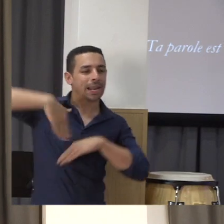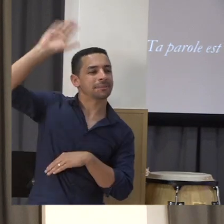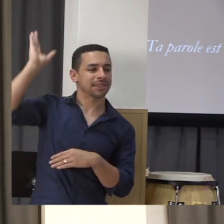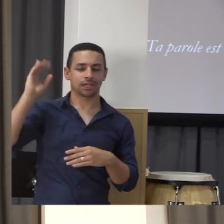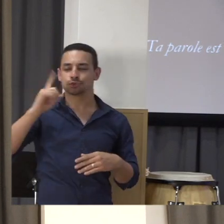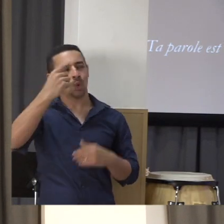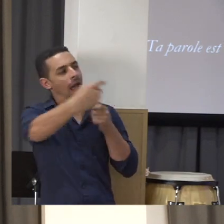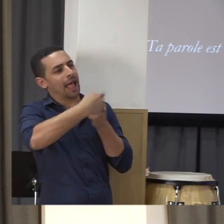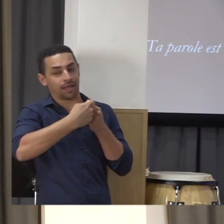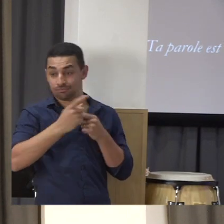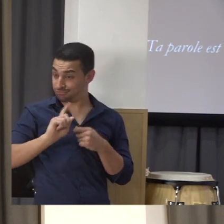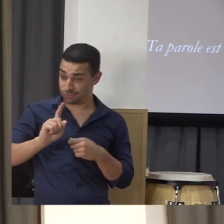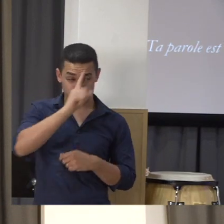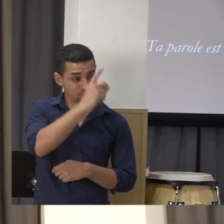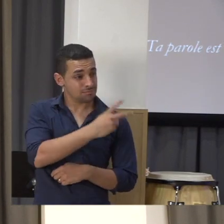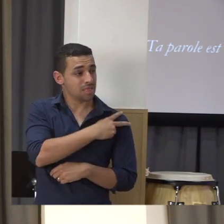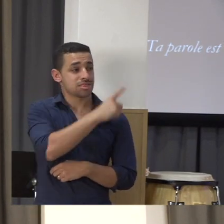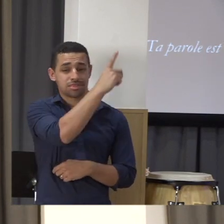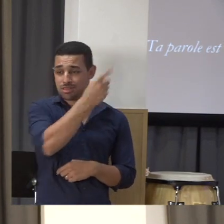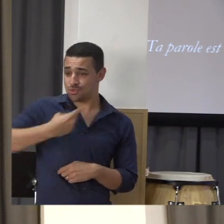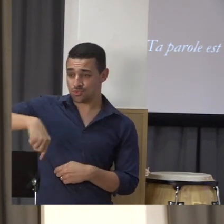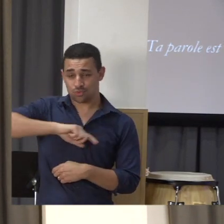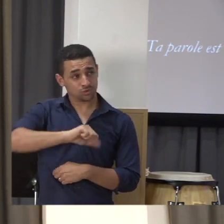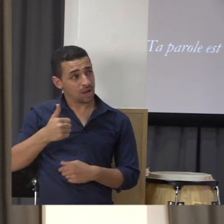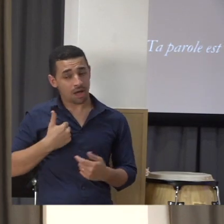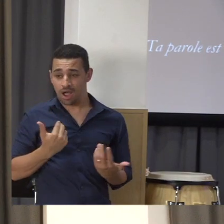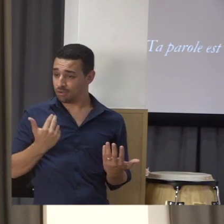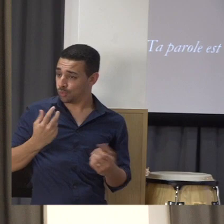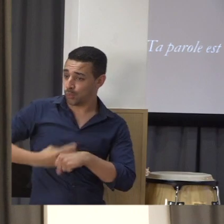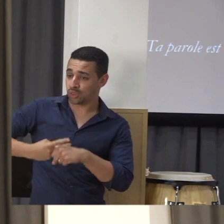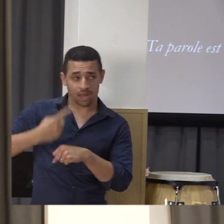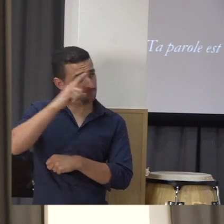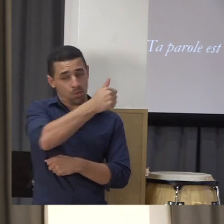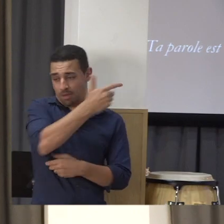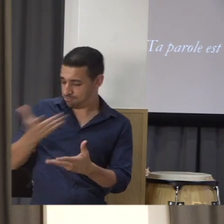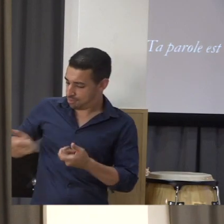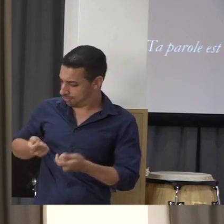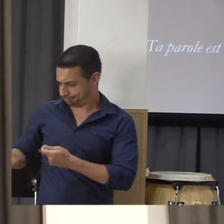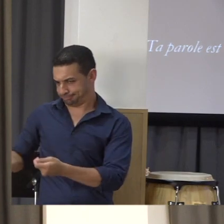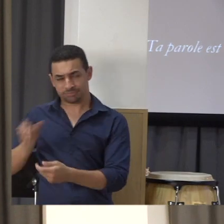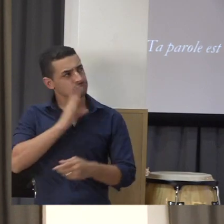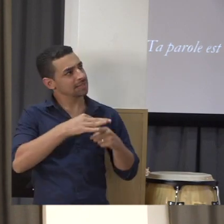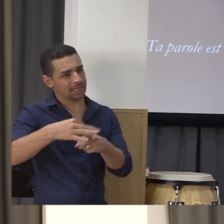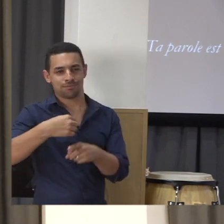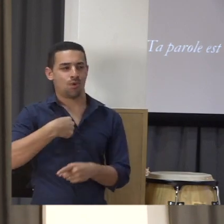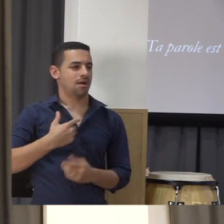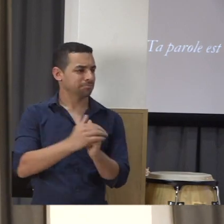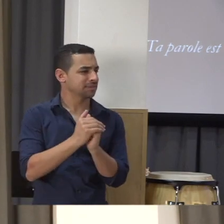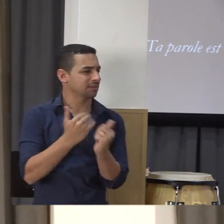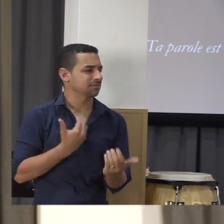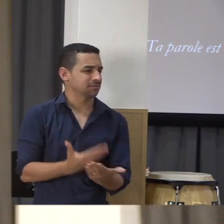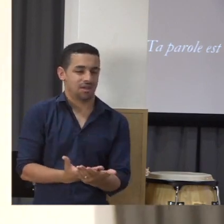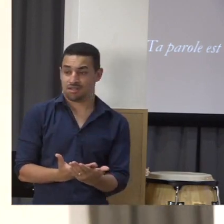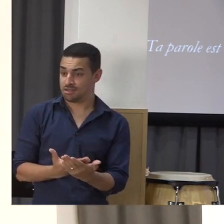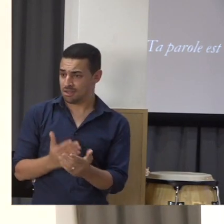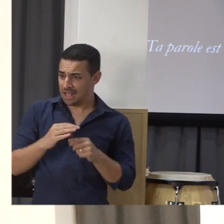vitesse. Non, Dieu est le maître, et nous sommes des instruments entre ses mains. Seigneur, conduis-moi. Conduis-moi